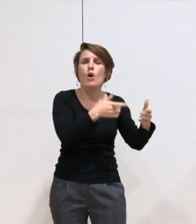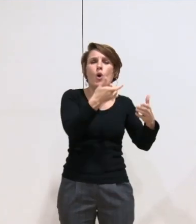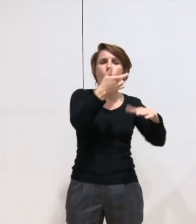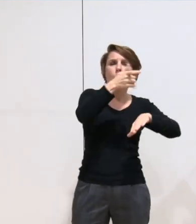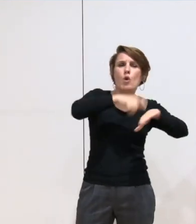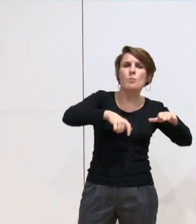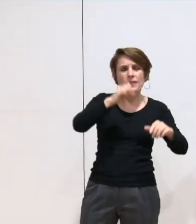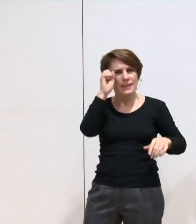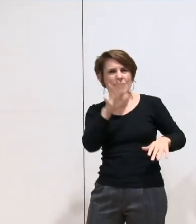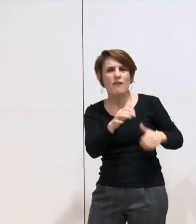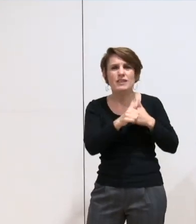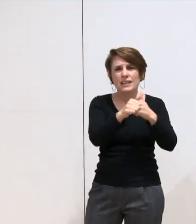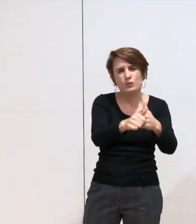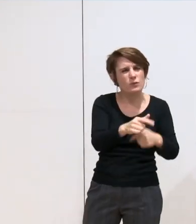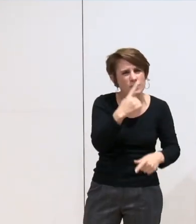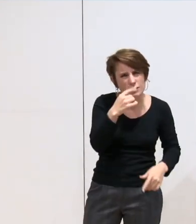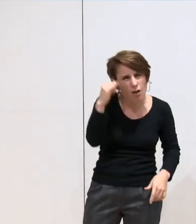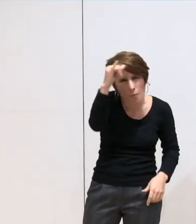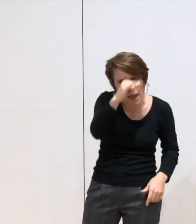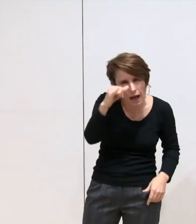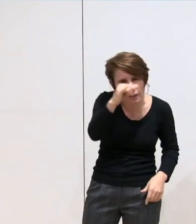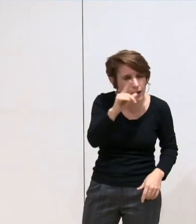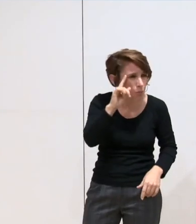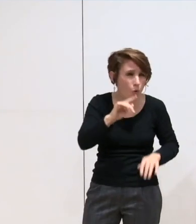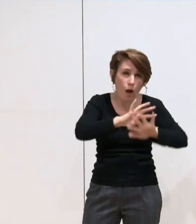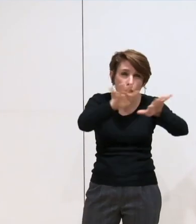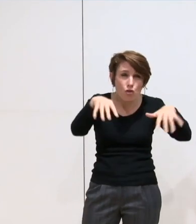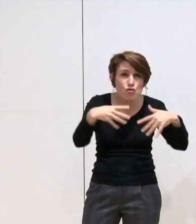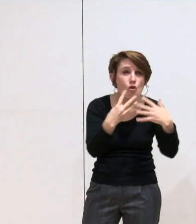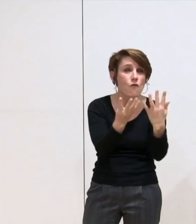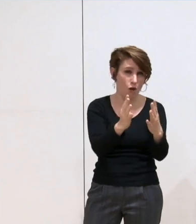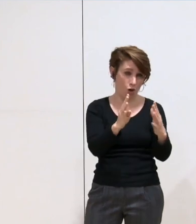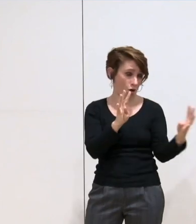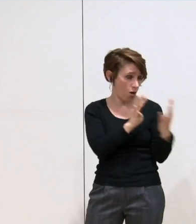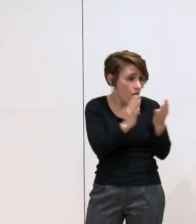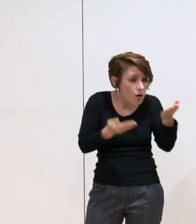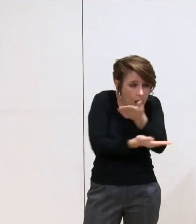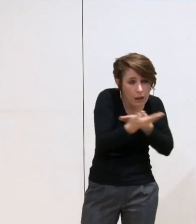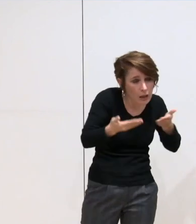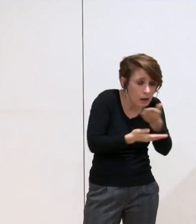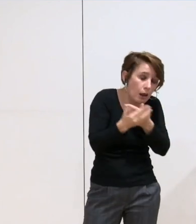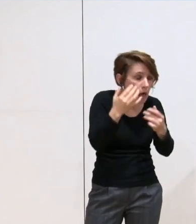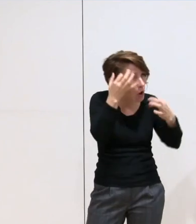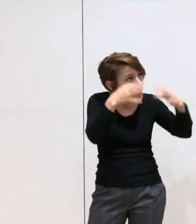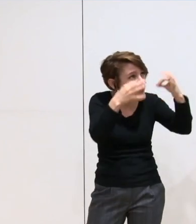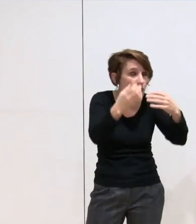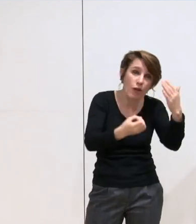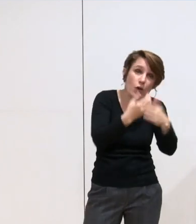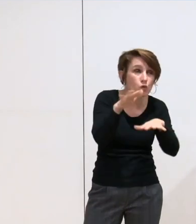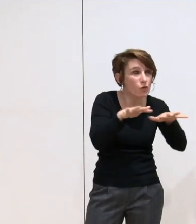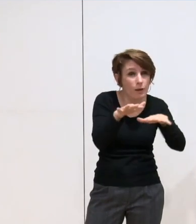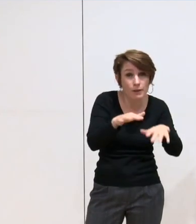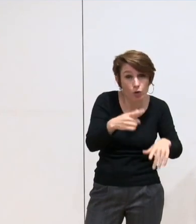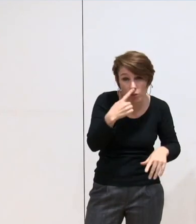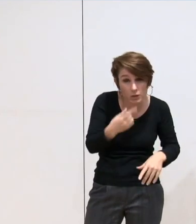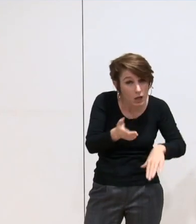séances d'échange où pendant 9 heures d'affilée nous parlions, échangions, essayant de trouver une nouvelle manière de faire, du bluff, poudre